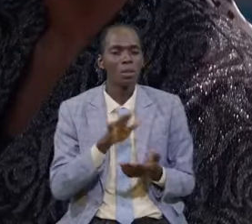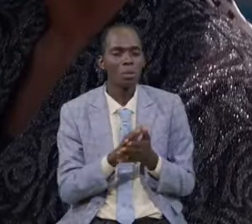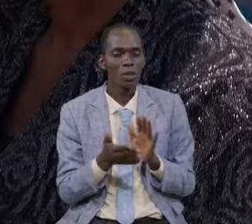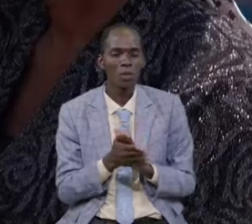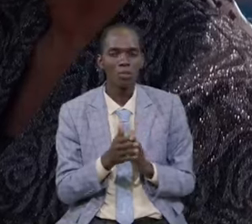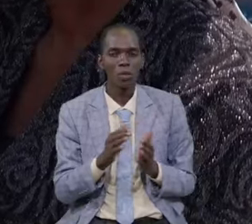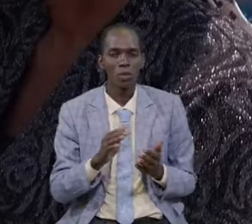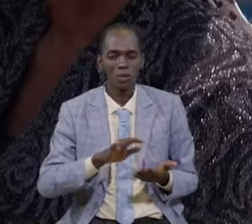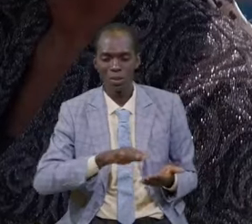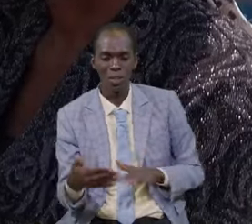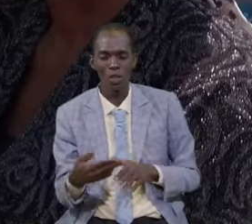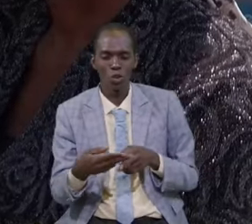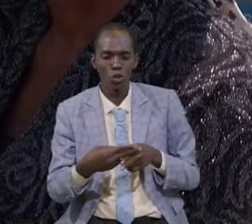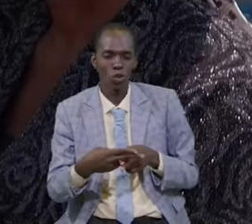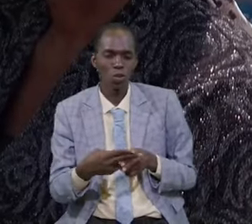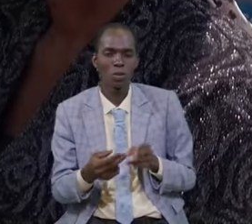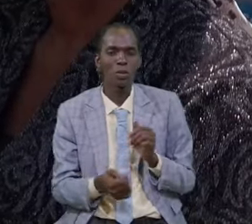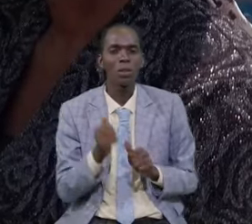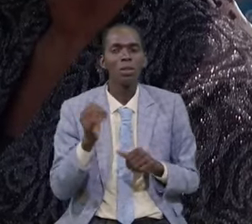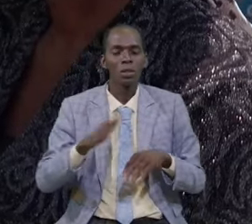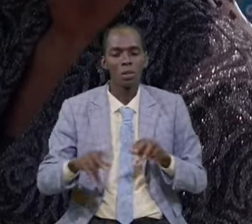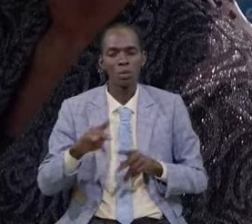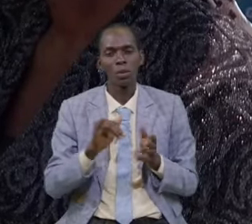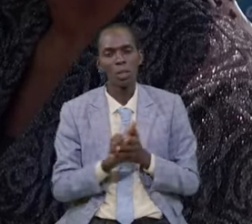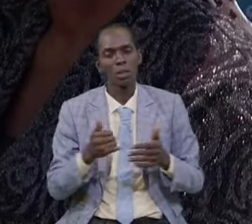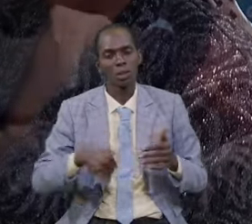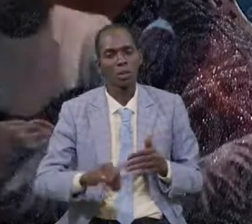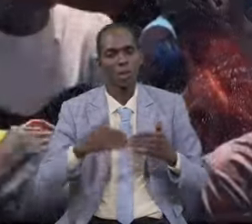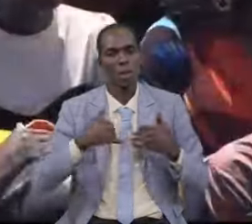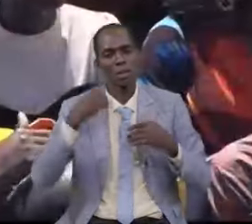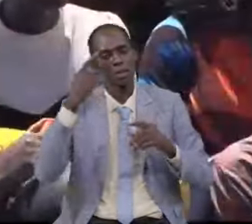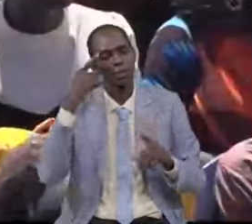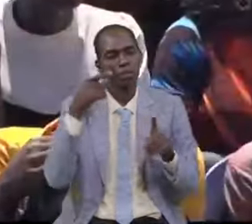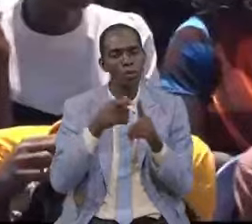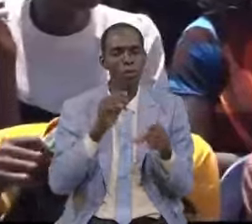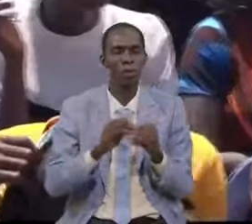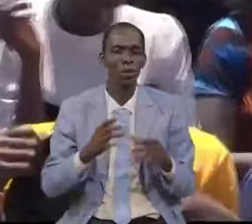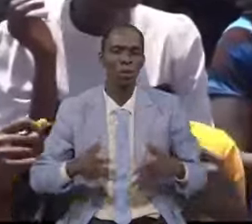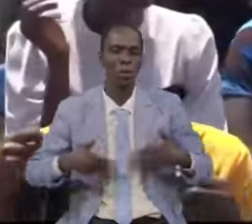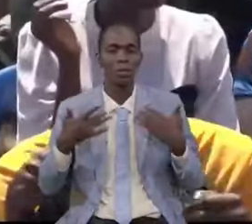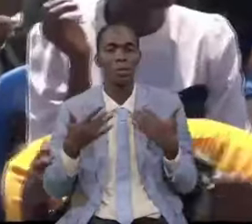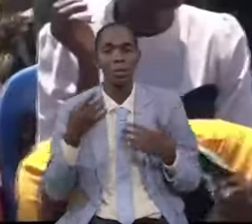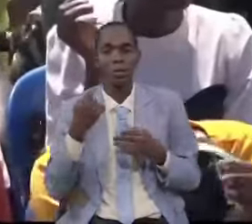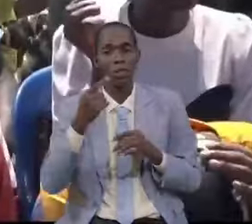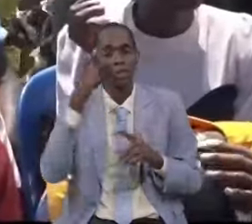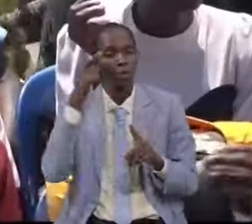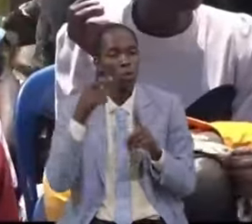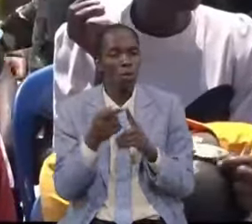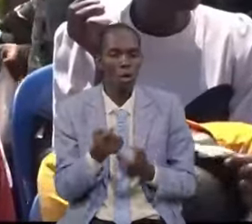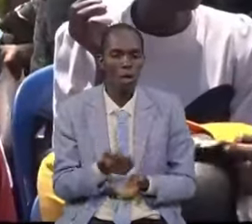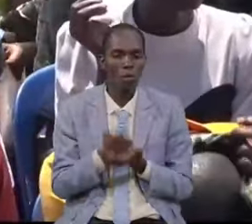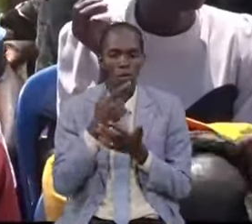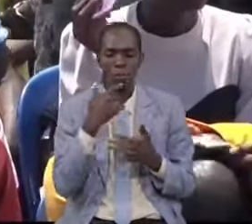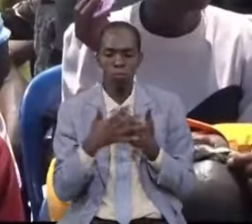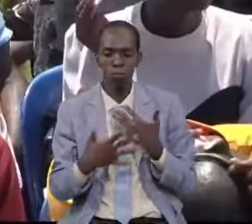qui ont pris la retraite et qui ont d'objectifs. Les objectifs vous maintiennent vivants, les objectifs vous font avancer, les